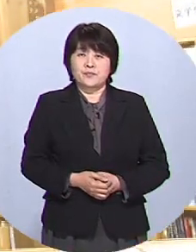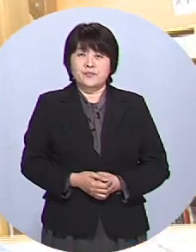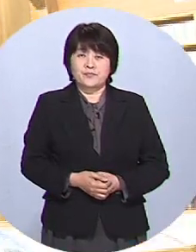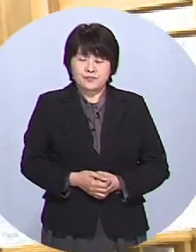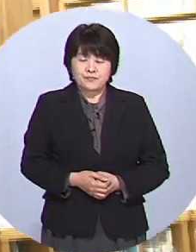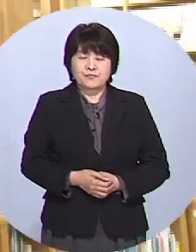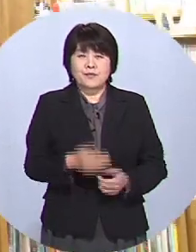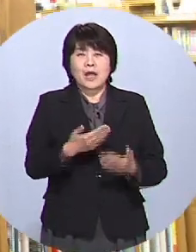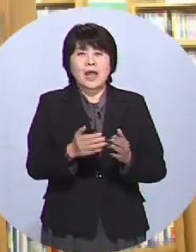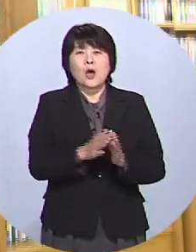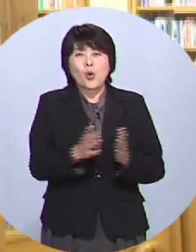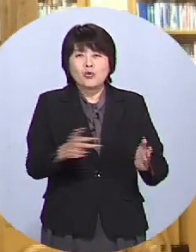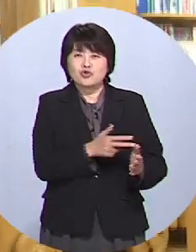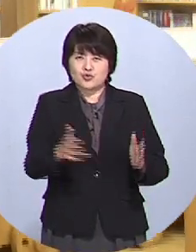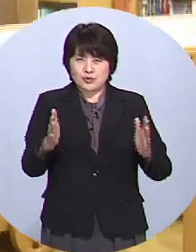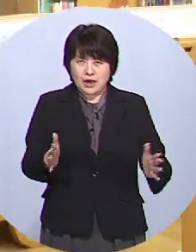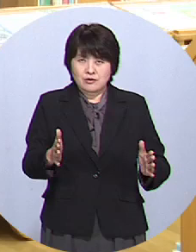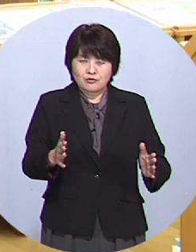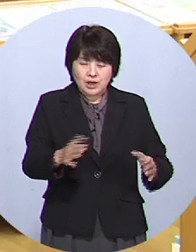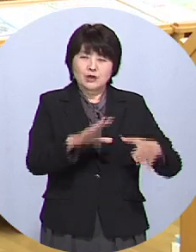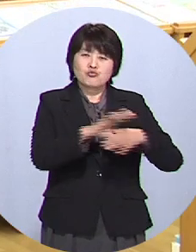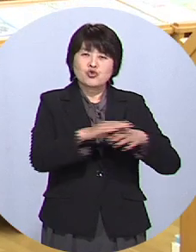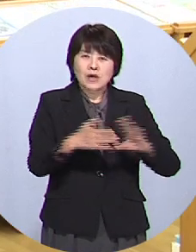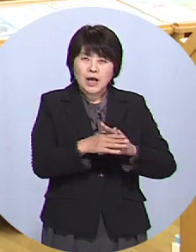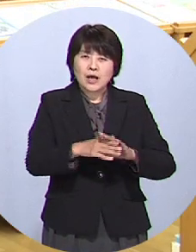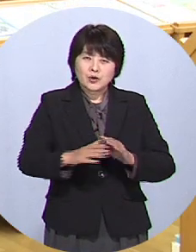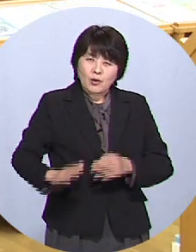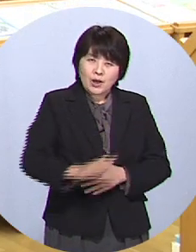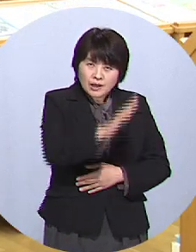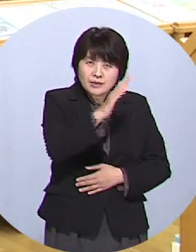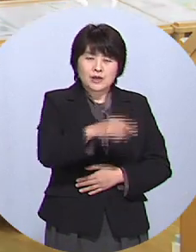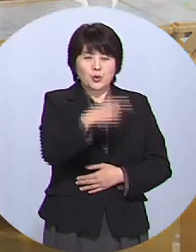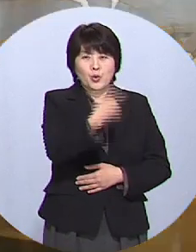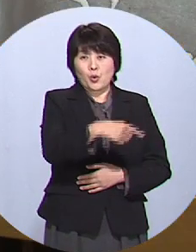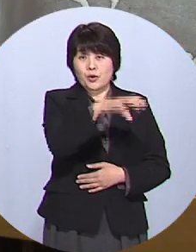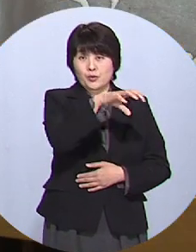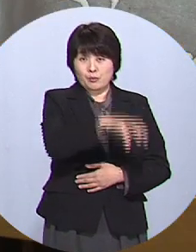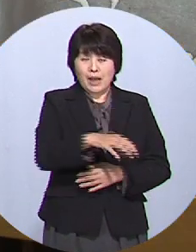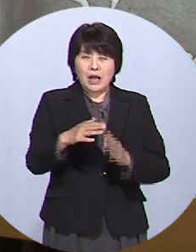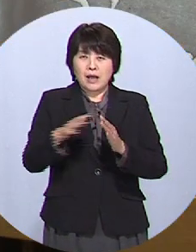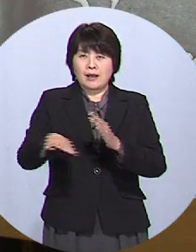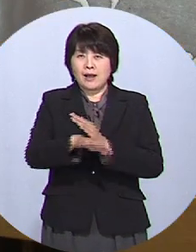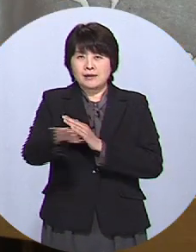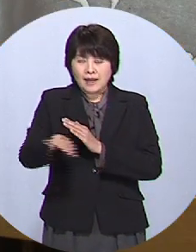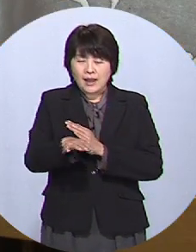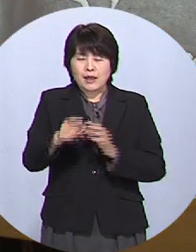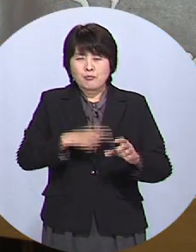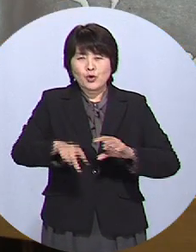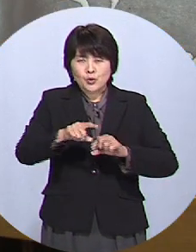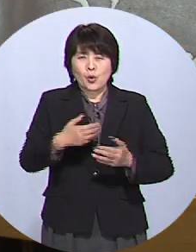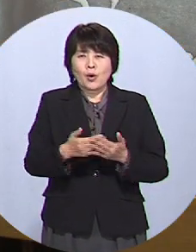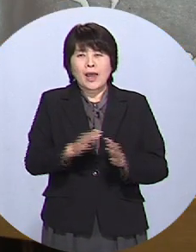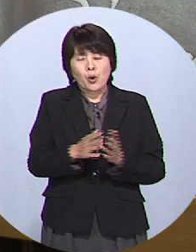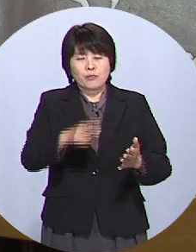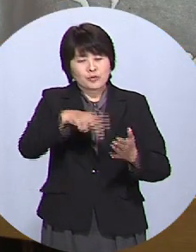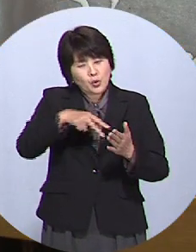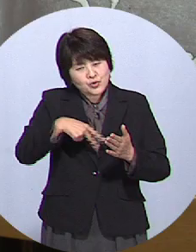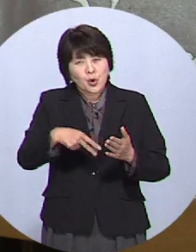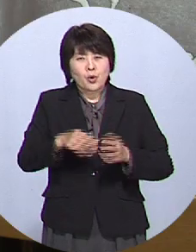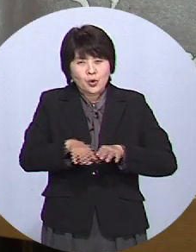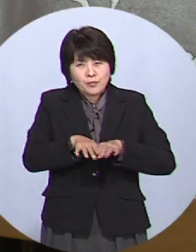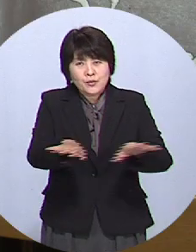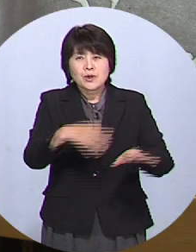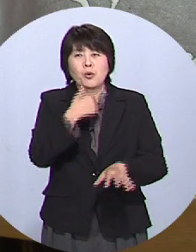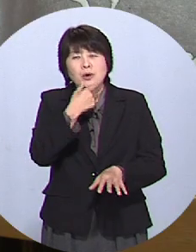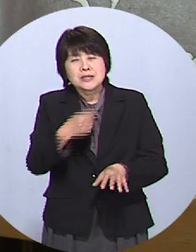絵本週間は絵本文化の発展と教育の場や家庭により一層絵本読書が定着するように